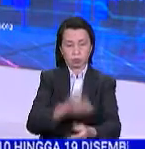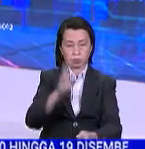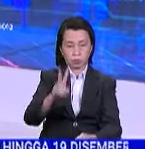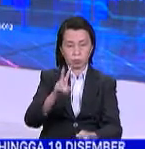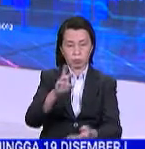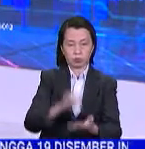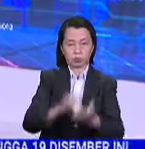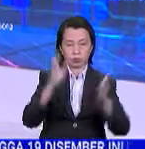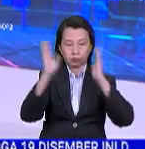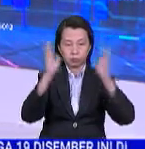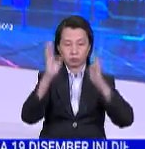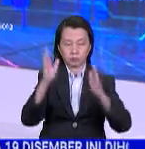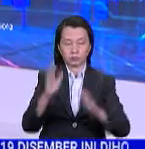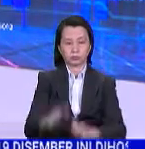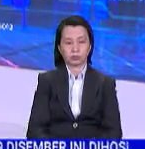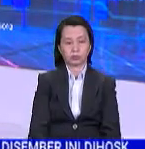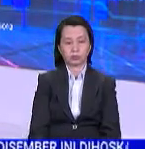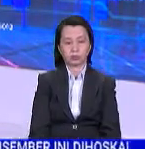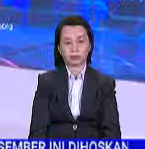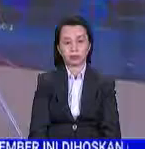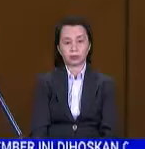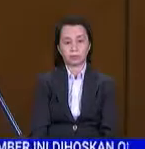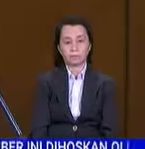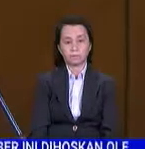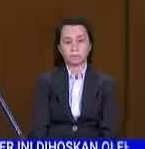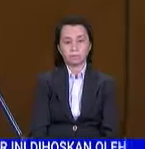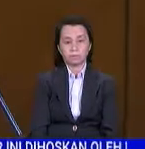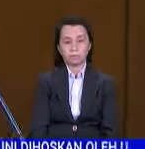di Malaysia hari ini.